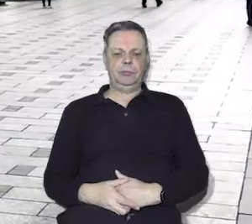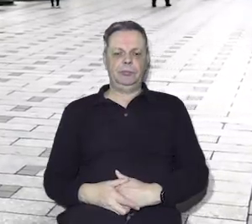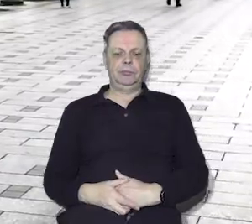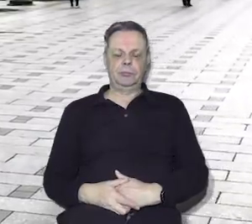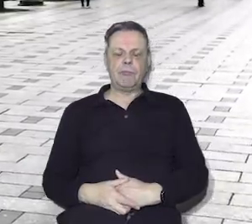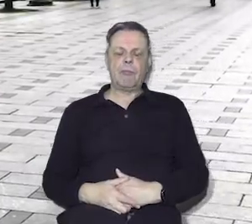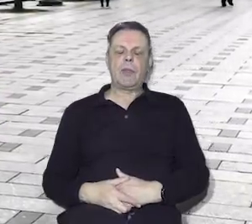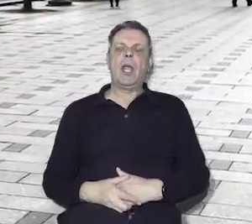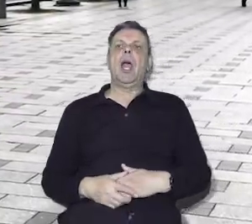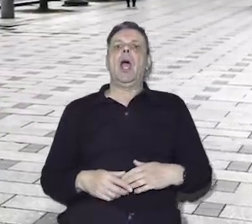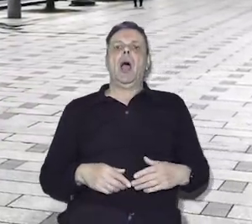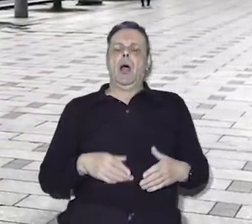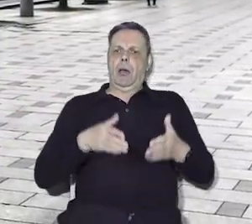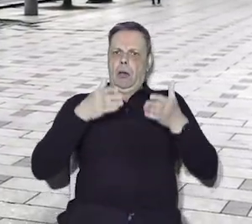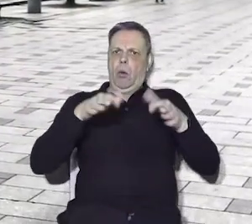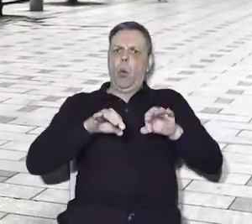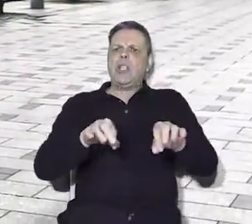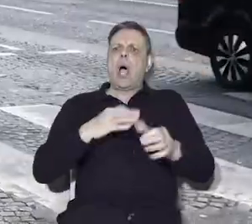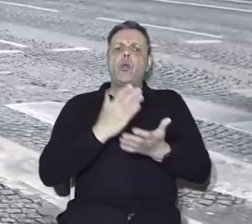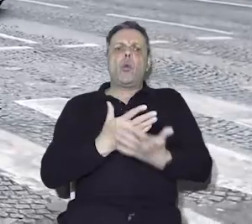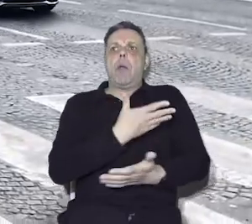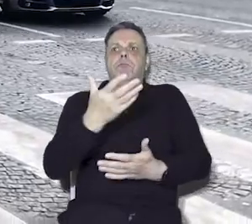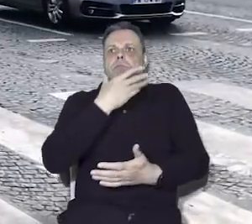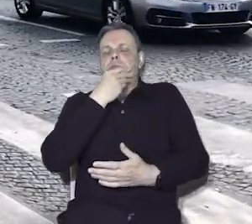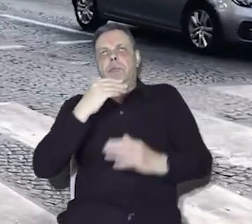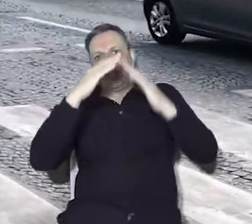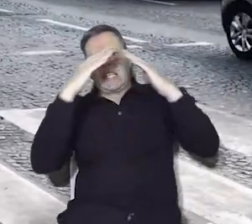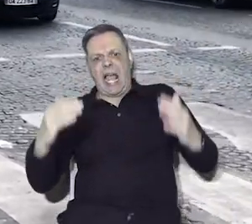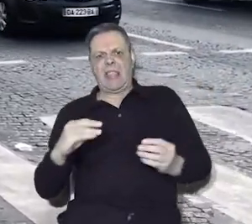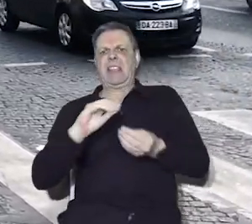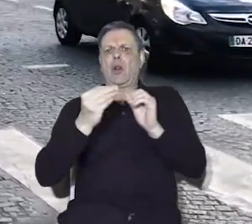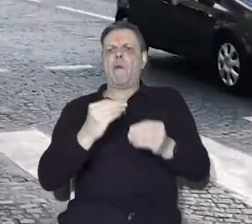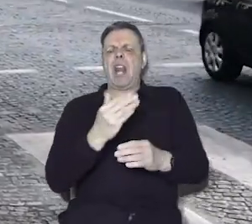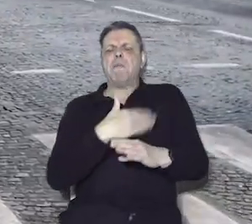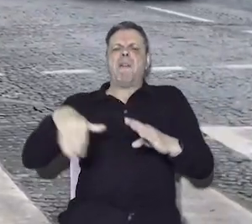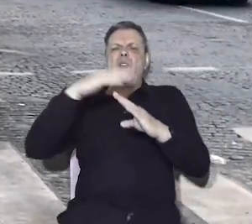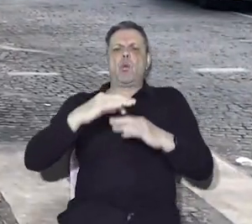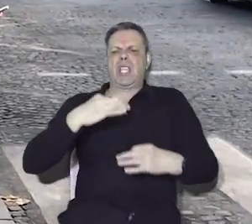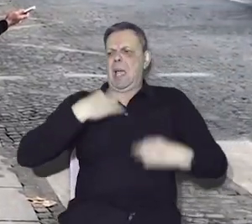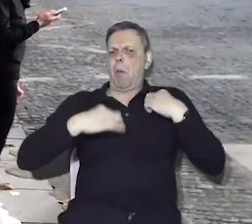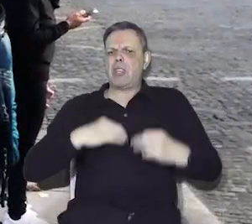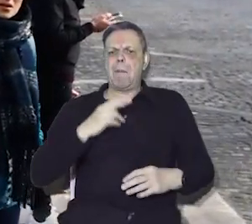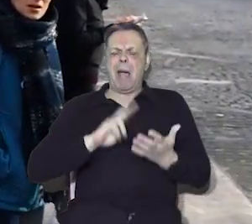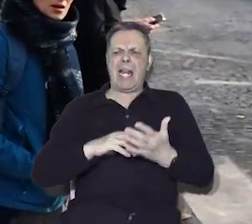Elizejska polja odlikuju predivne zgrade s trgovinama vrhunskih modnih marki, kafićima i